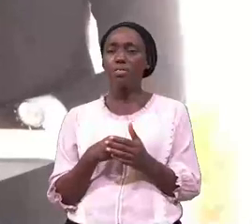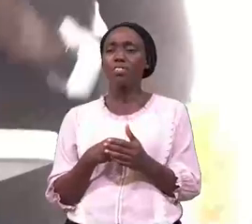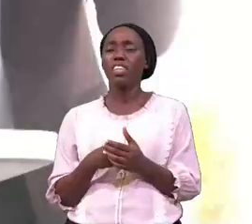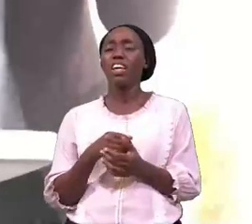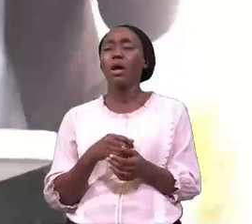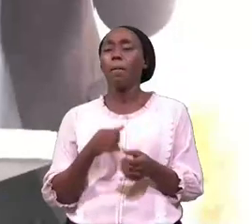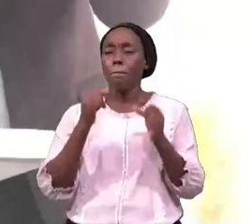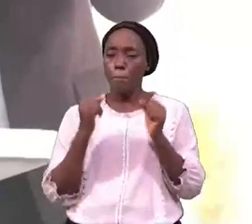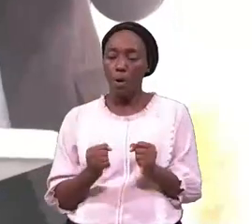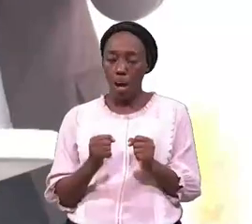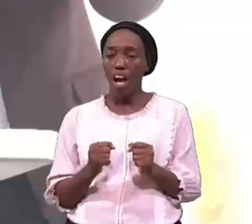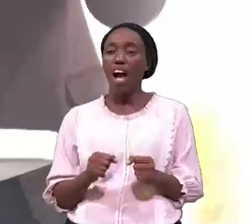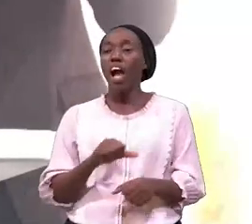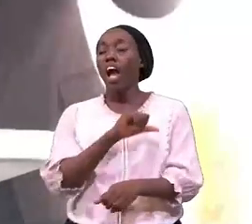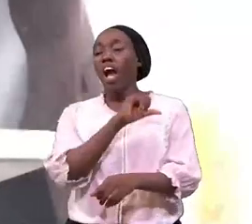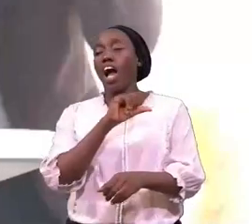L'onction.